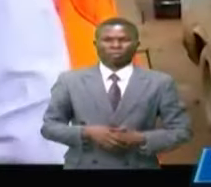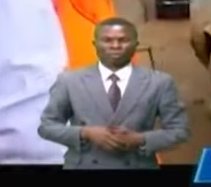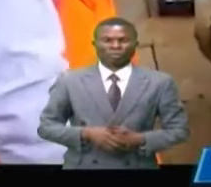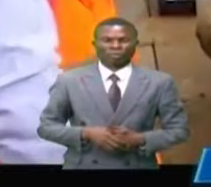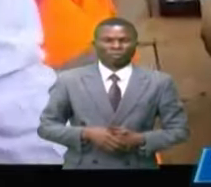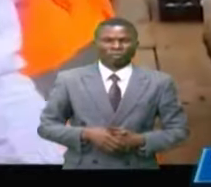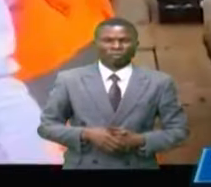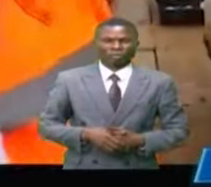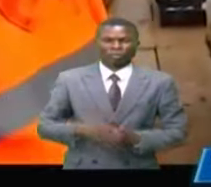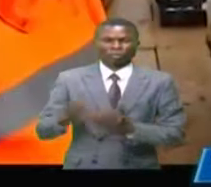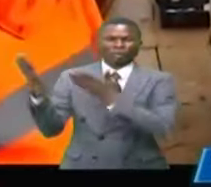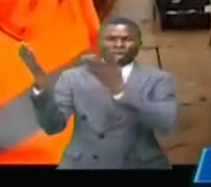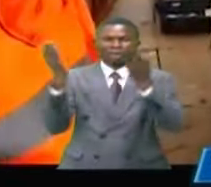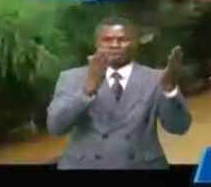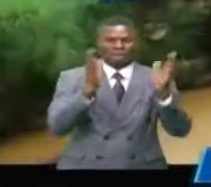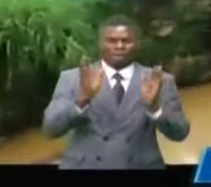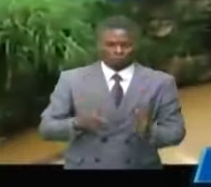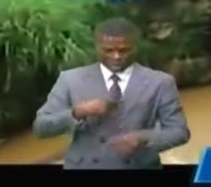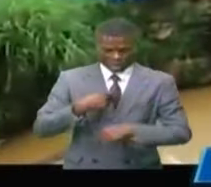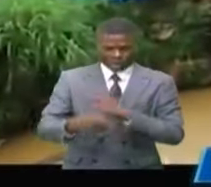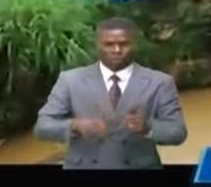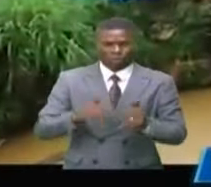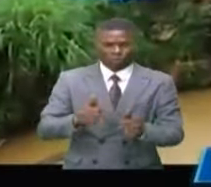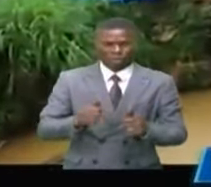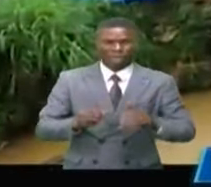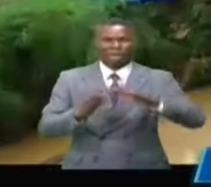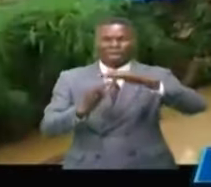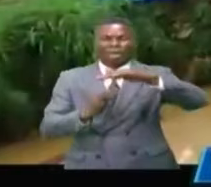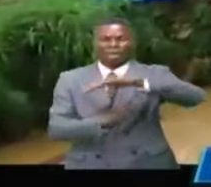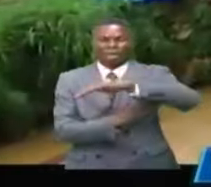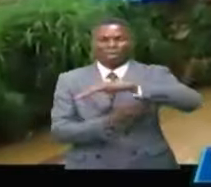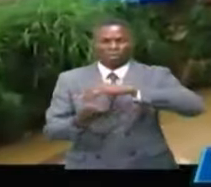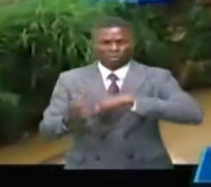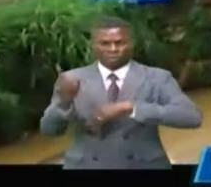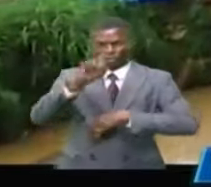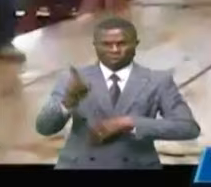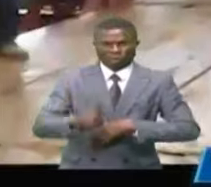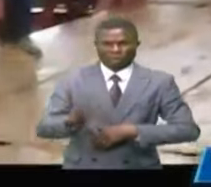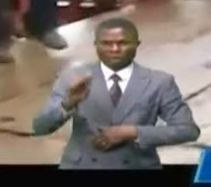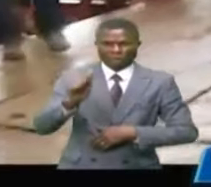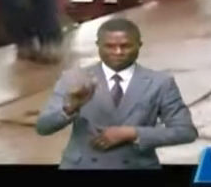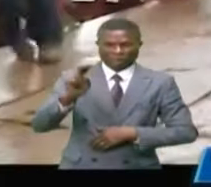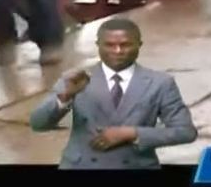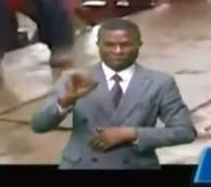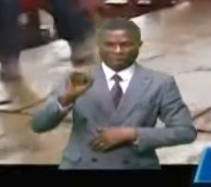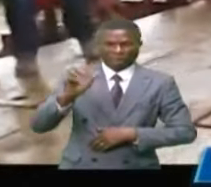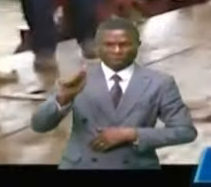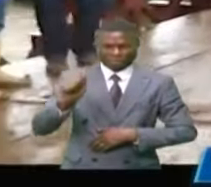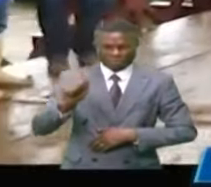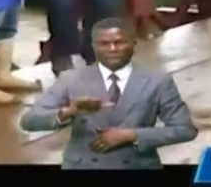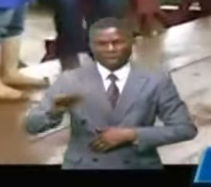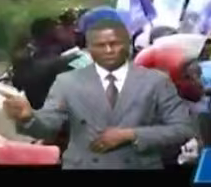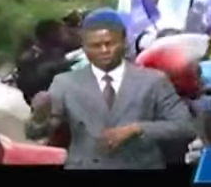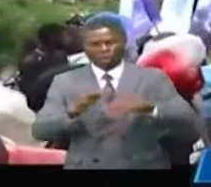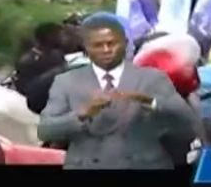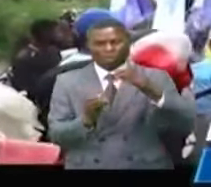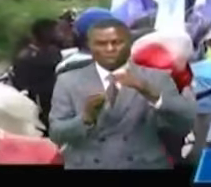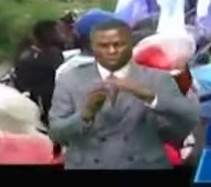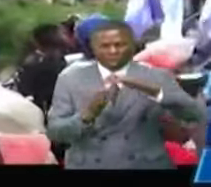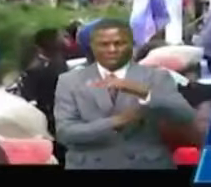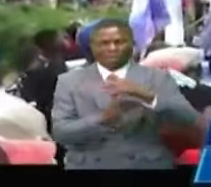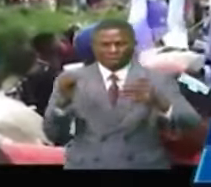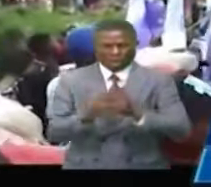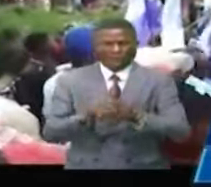Les trafics a donc repris sur le pont Zalia, mais d'autres ouvrages de ce genre nécessitent également